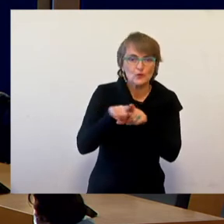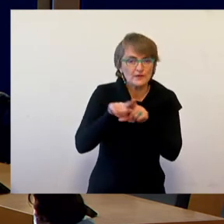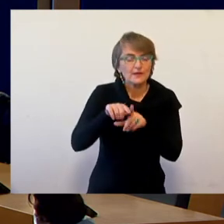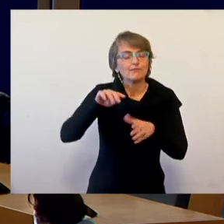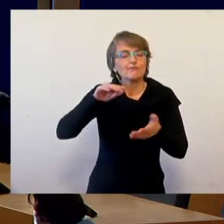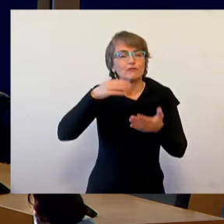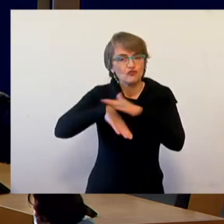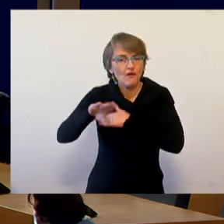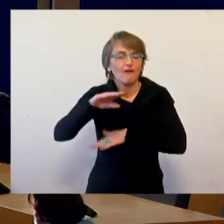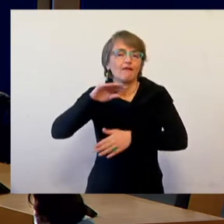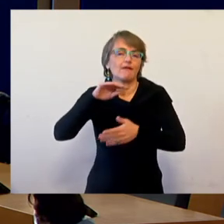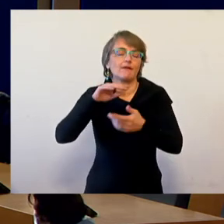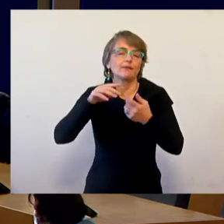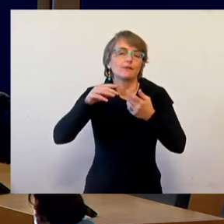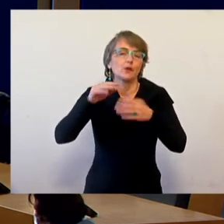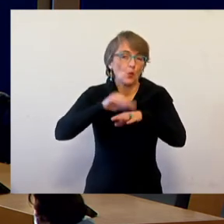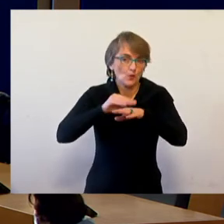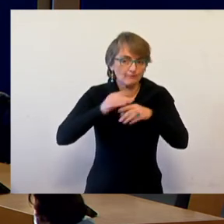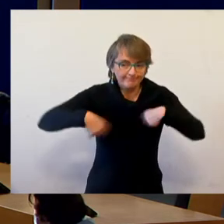techniques